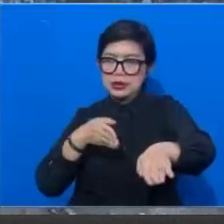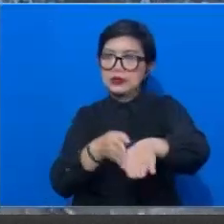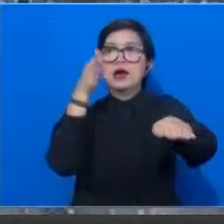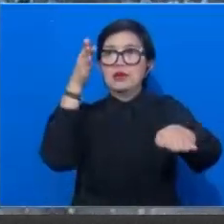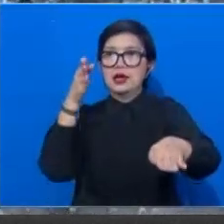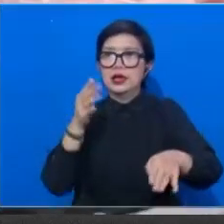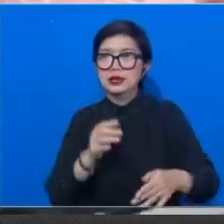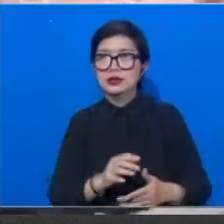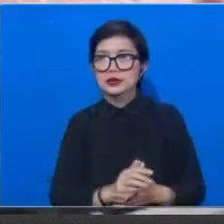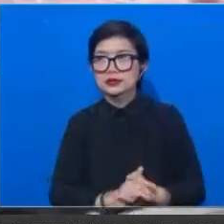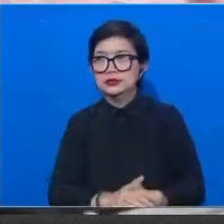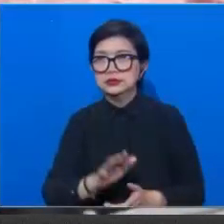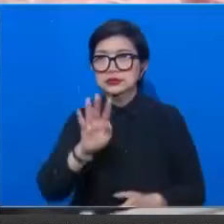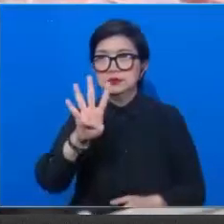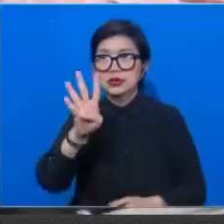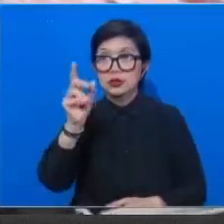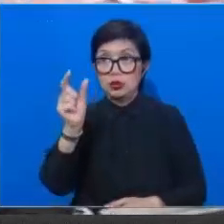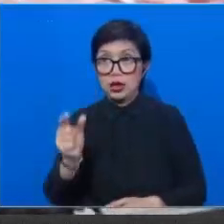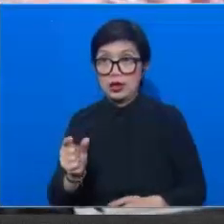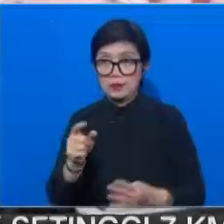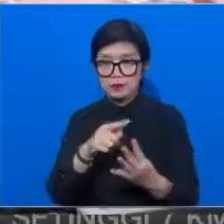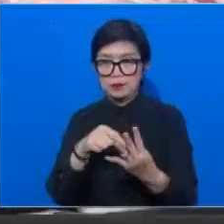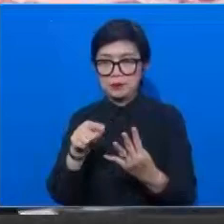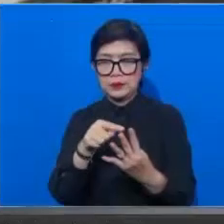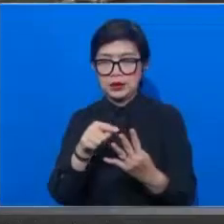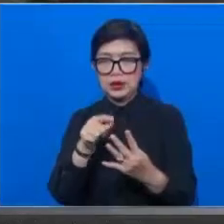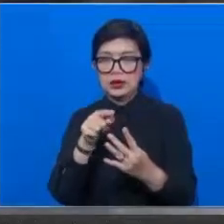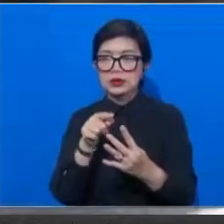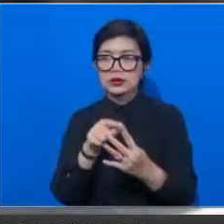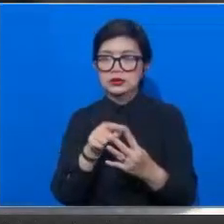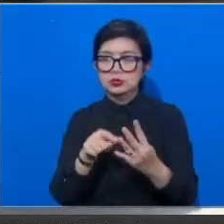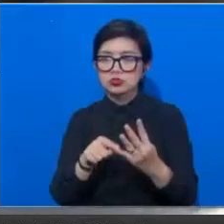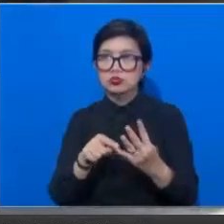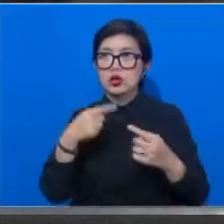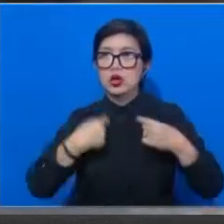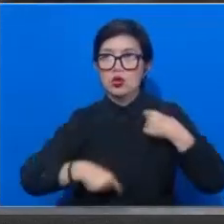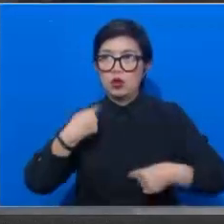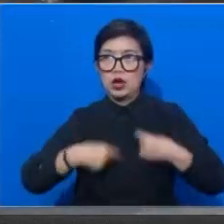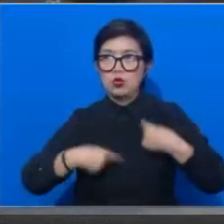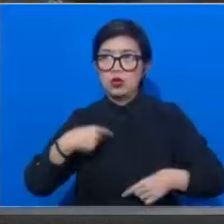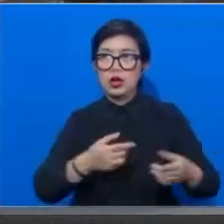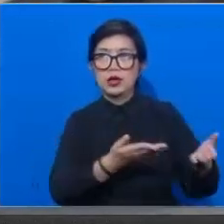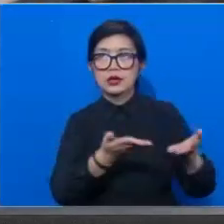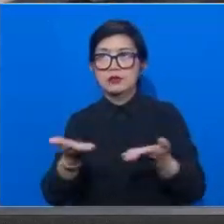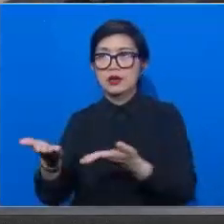Akibat kecelakaan ini, 4 orang yakni 3 penumpang mobil dan 1 pengemudi motor mengalami luka-luka dan dibawa ke